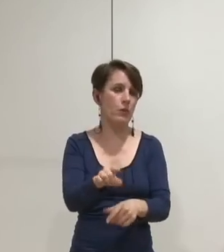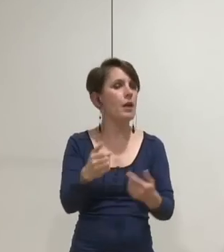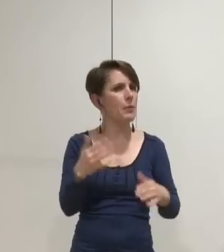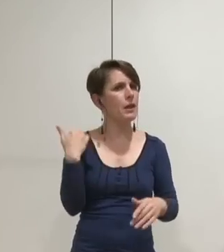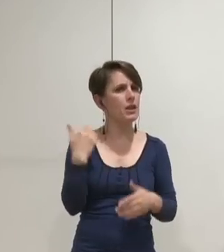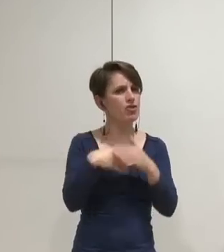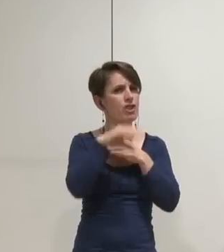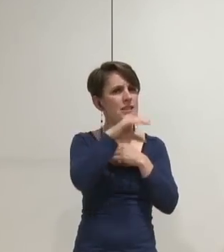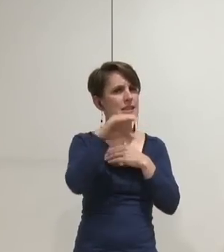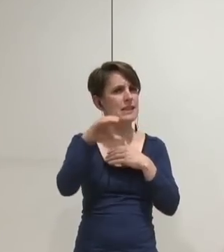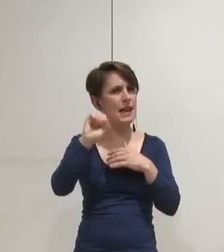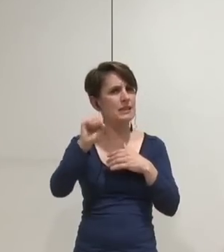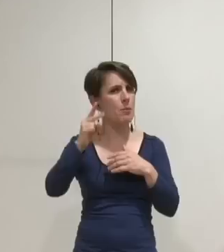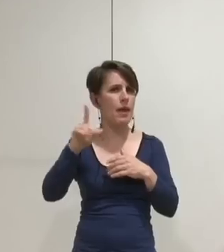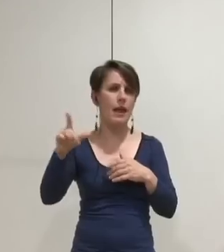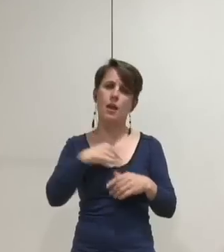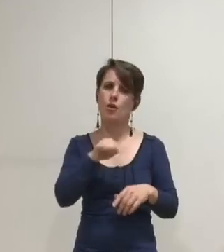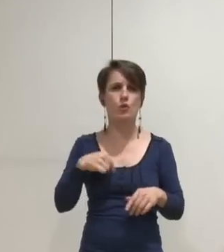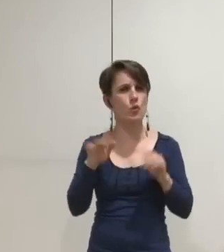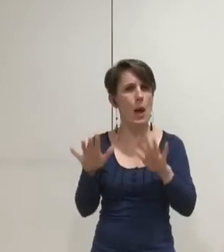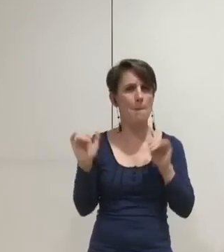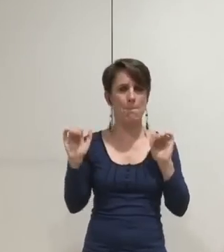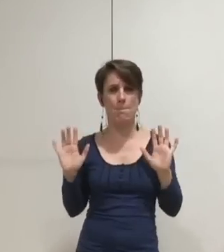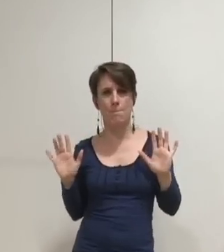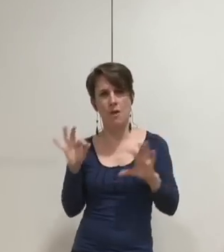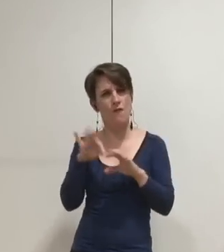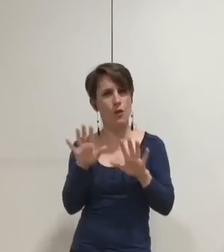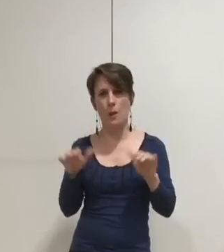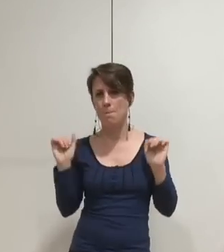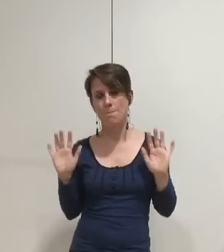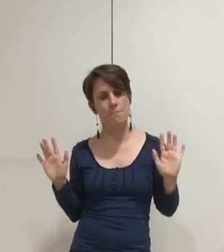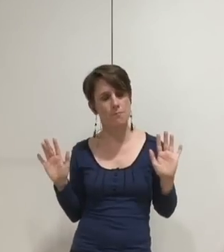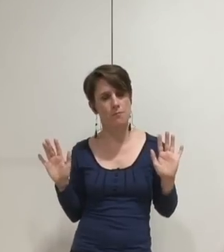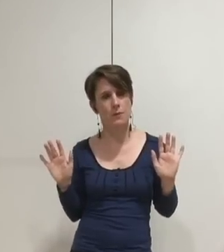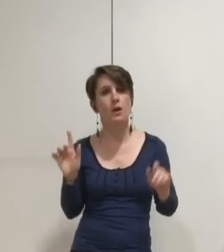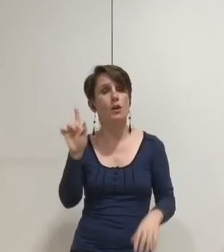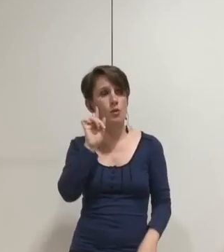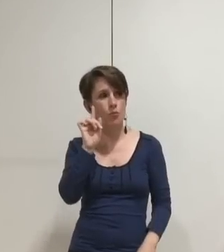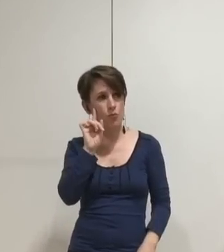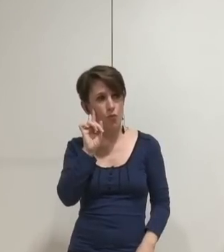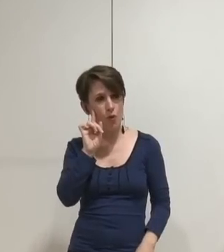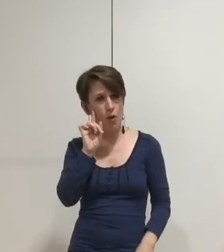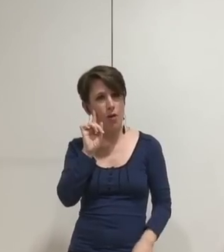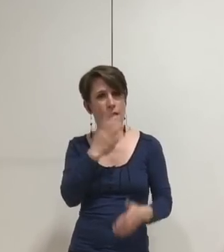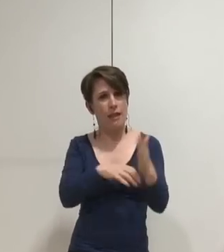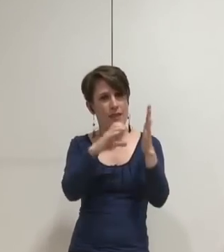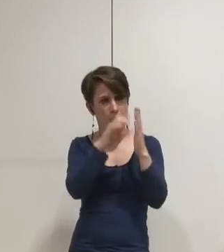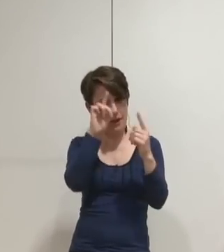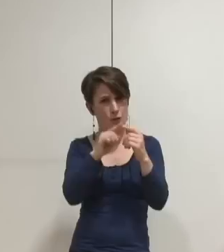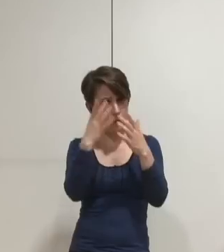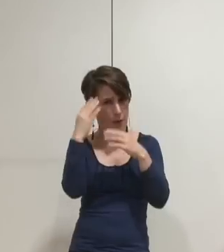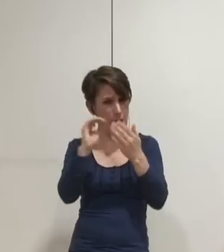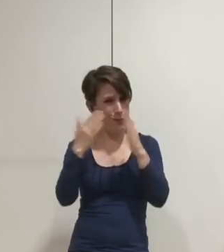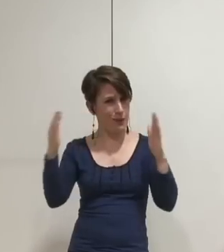ccspl parce que comme je l'avais déjà dit au mois d'octobre ici quand on a pris les délibérations concernant alpexo je pense qu'il est